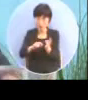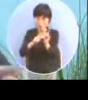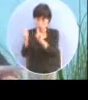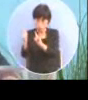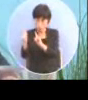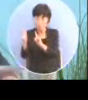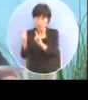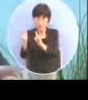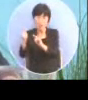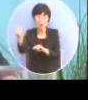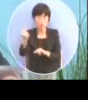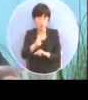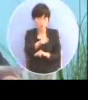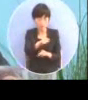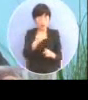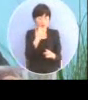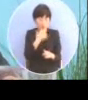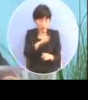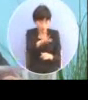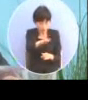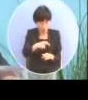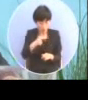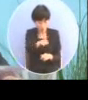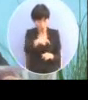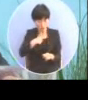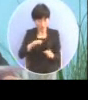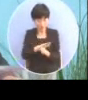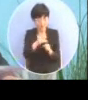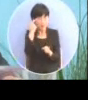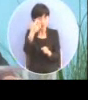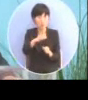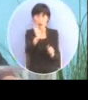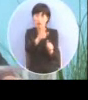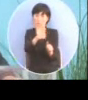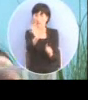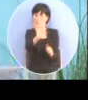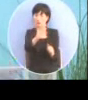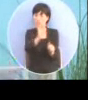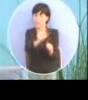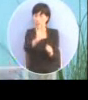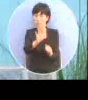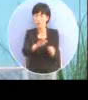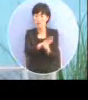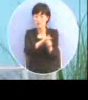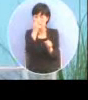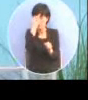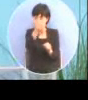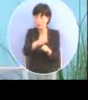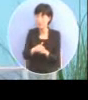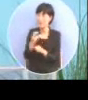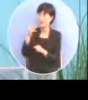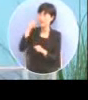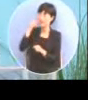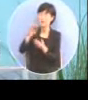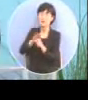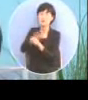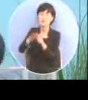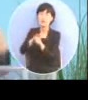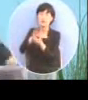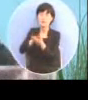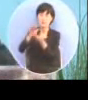나를 사랑하느냐. Khi Chúa Giêsu trở lại gặp Phi-rơ, Chúa không trách mắng một lần nào, chỉ hỏi rằng ngươi yêu ta chăng? 사랑한다고 고백했어요. Và Phi-rơ nói rằng tôi yêu